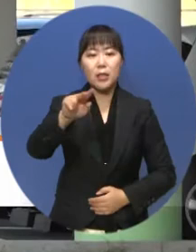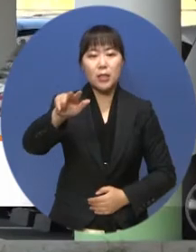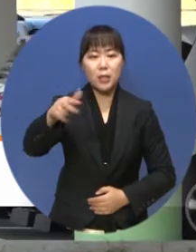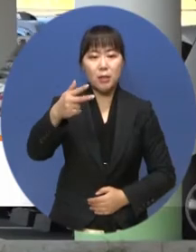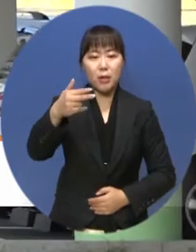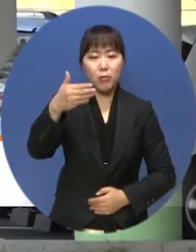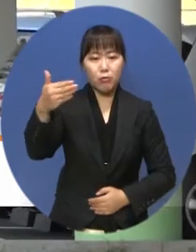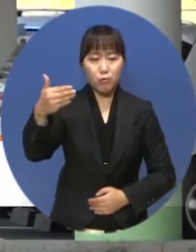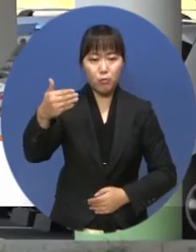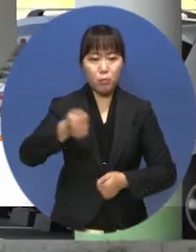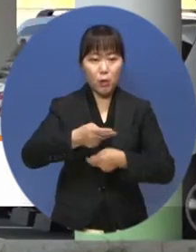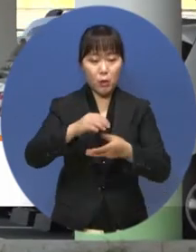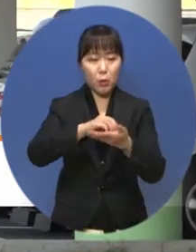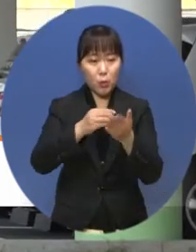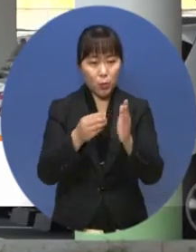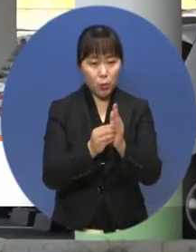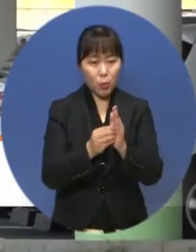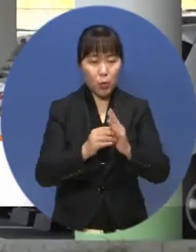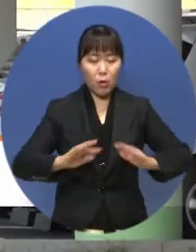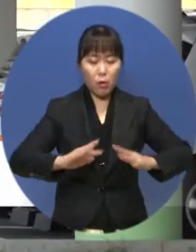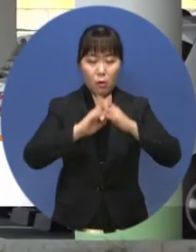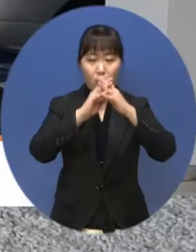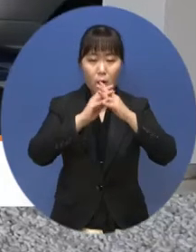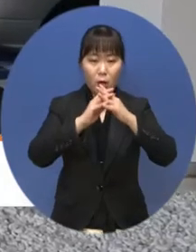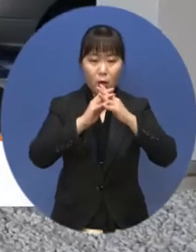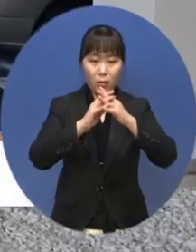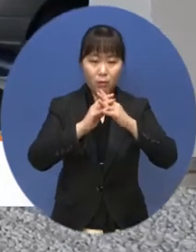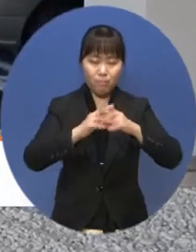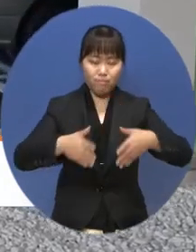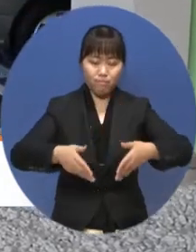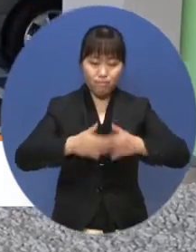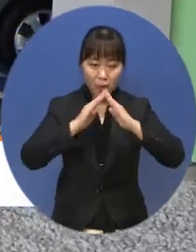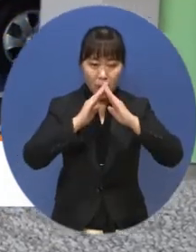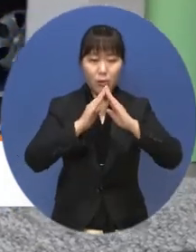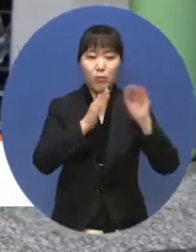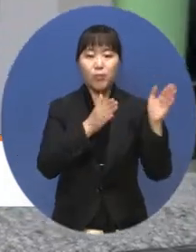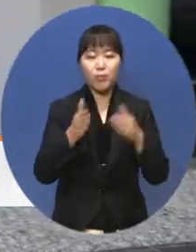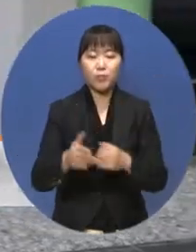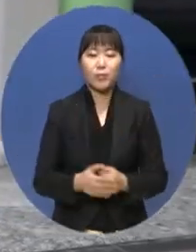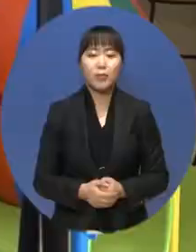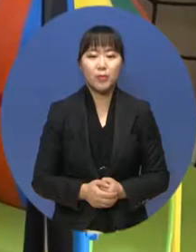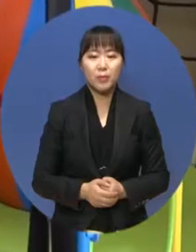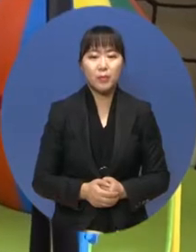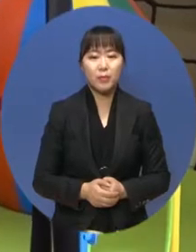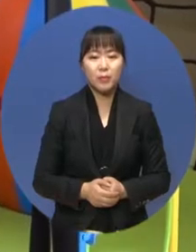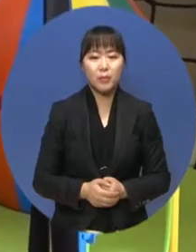2,709평방미터 규모로 건립 공사를 시작해 마련한 것입니다.